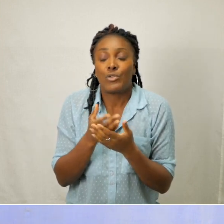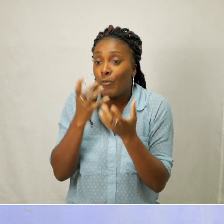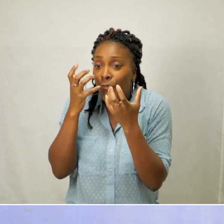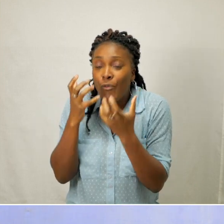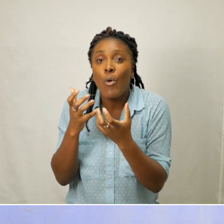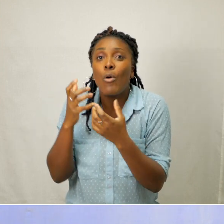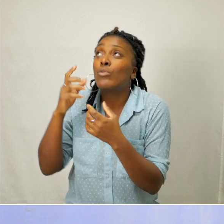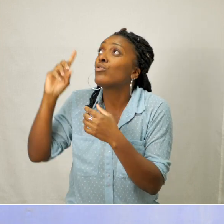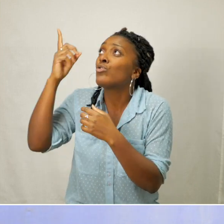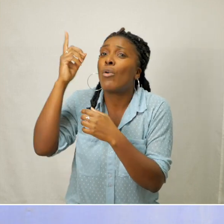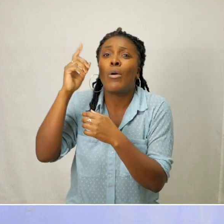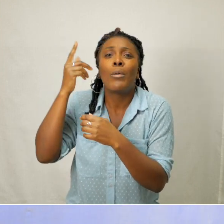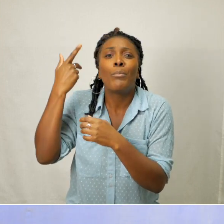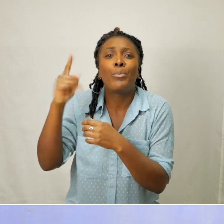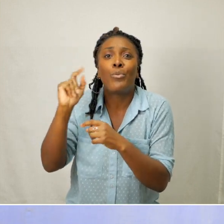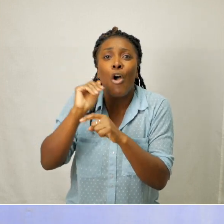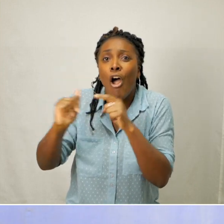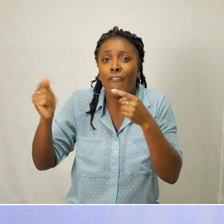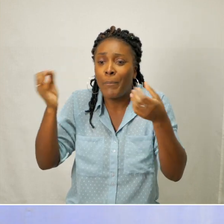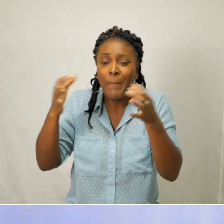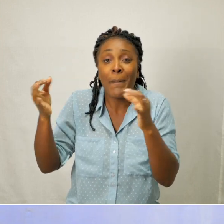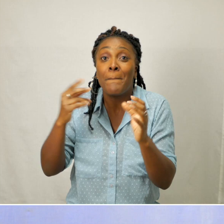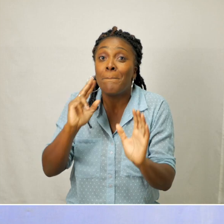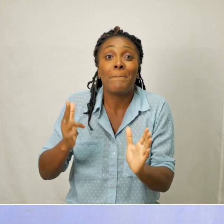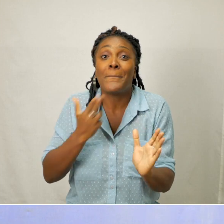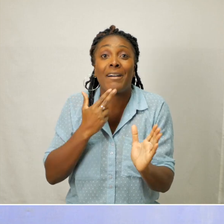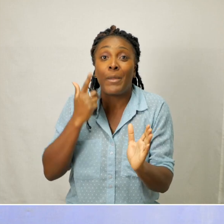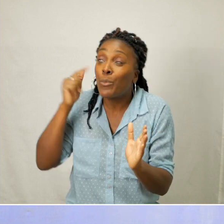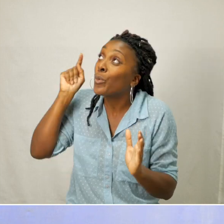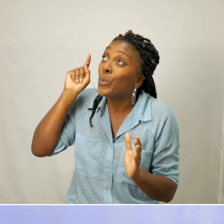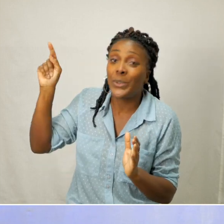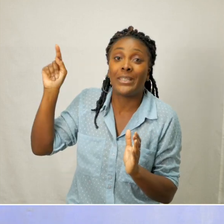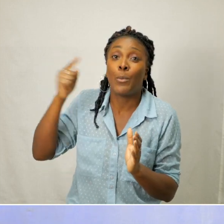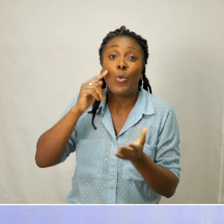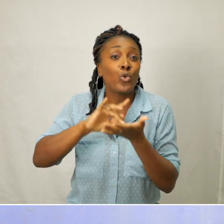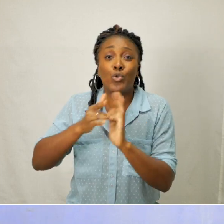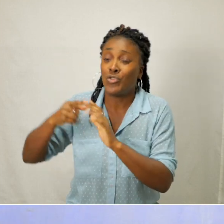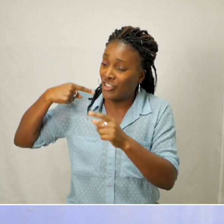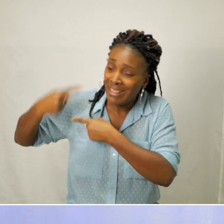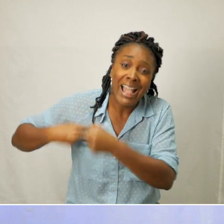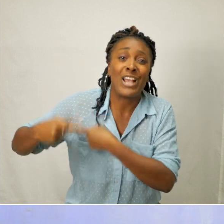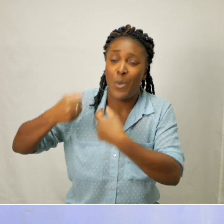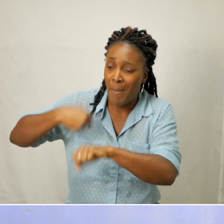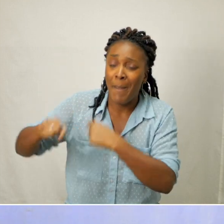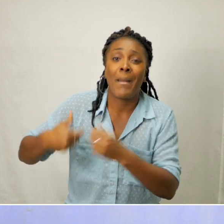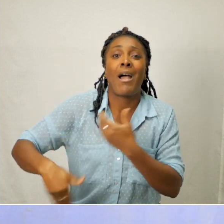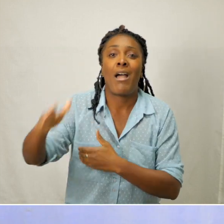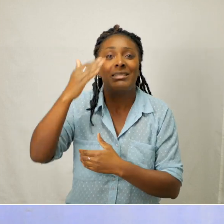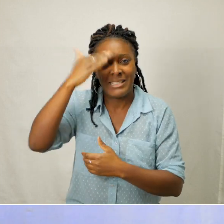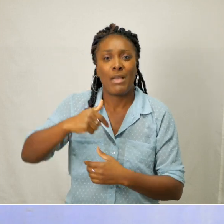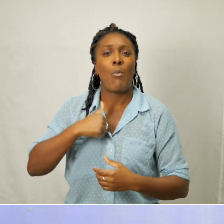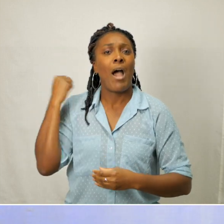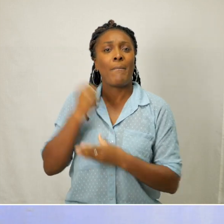la perfection, qui va viser l'excellence pour Dieu, afin que toutes les générations suivantes puissent entendre que moi j'ai été